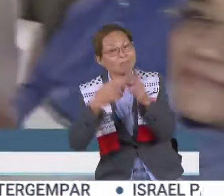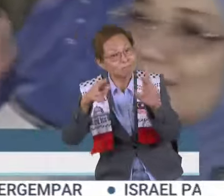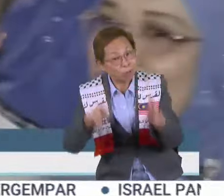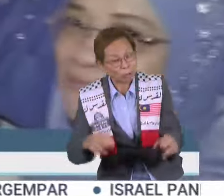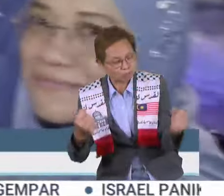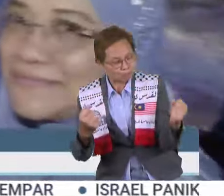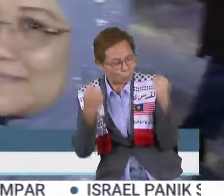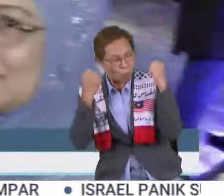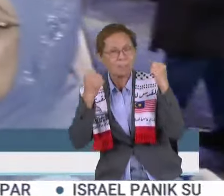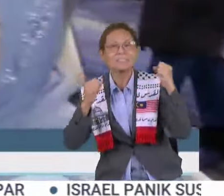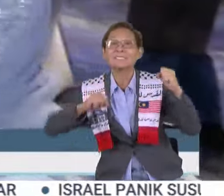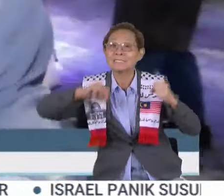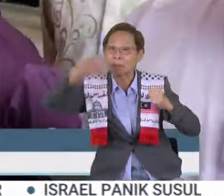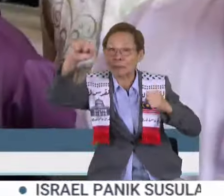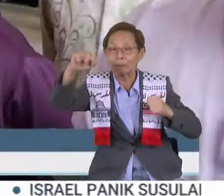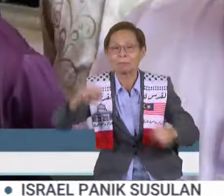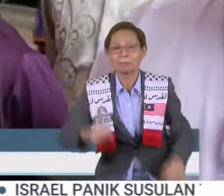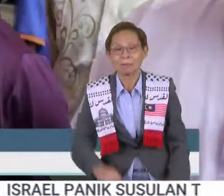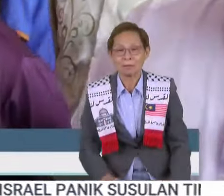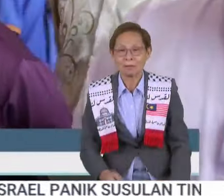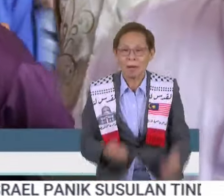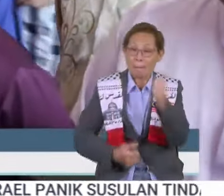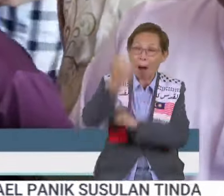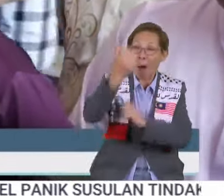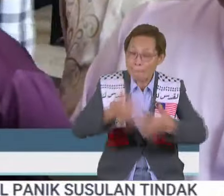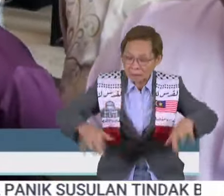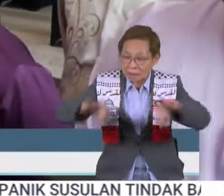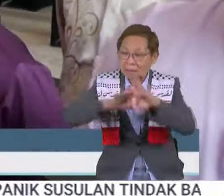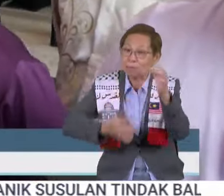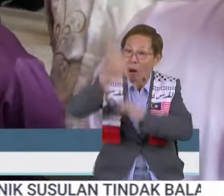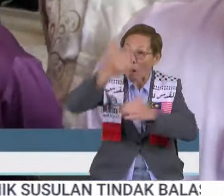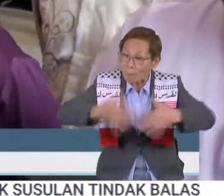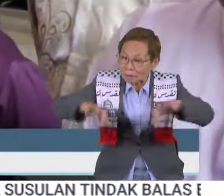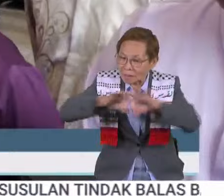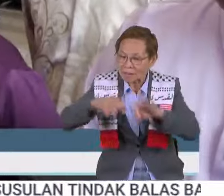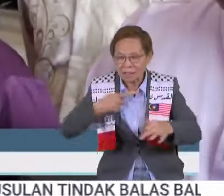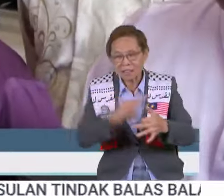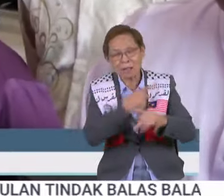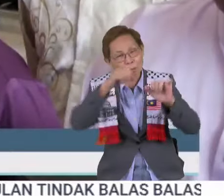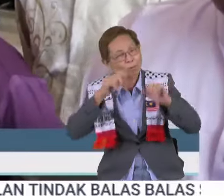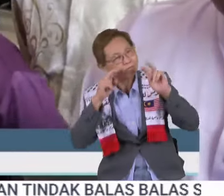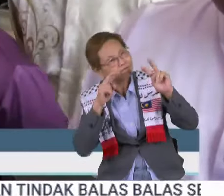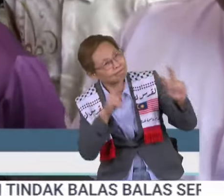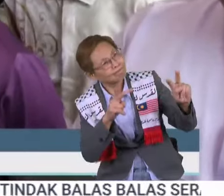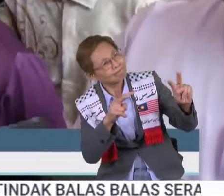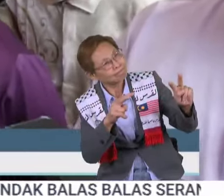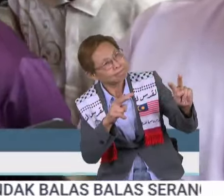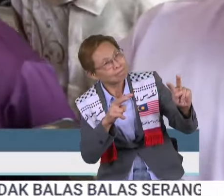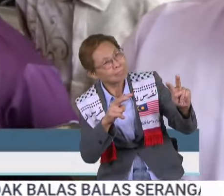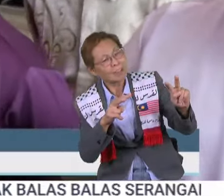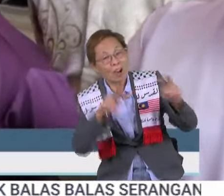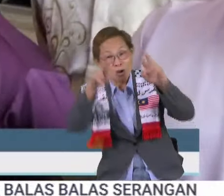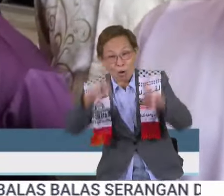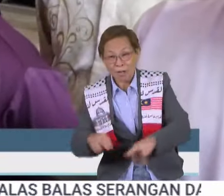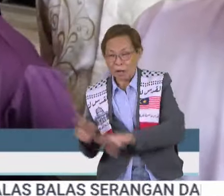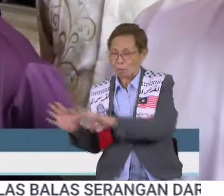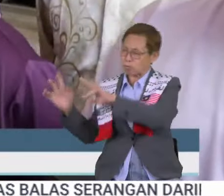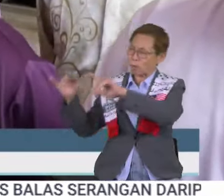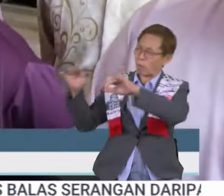yang kukuh di negeri ini. Nah, apa yang penting adalah kita dapat melihat kehadiran rakyat